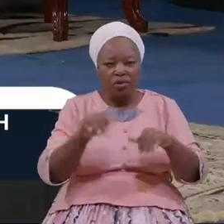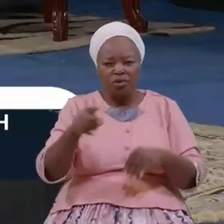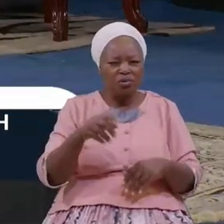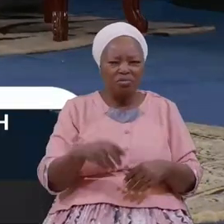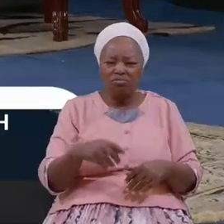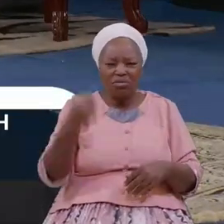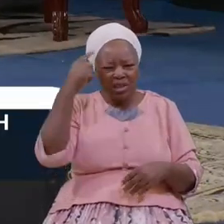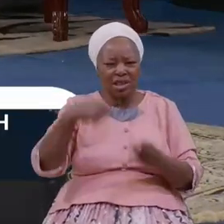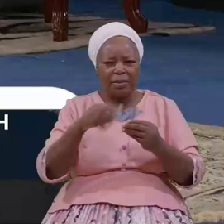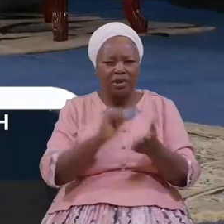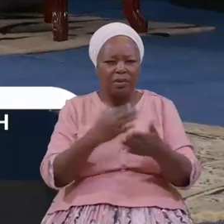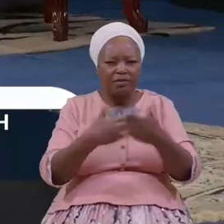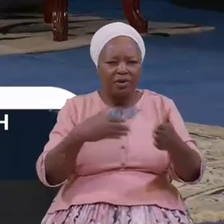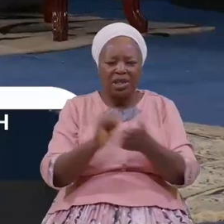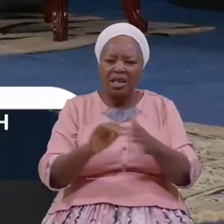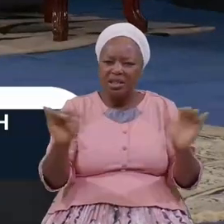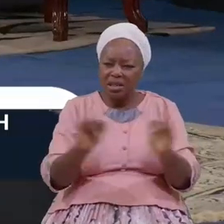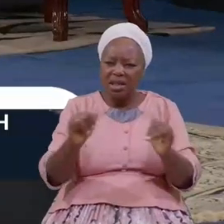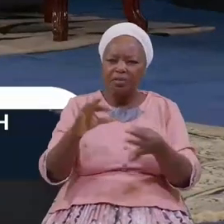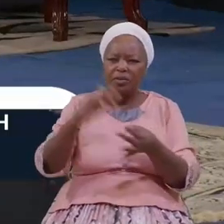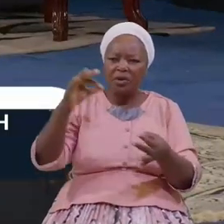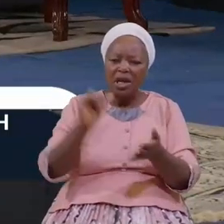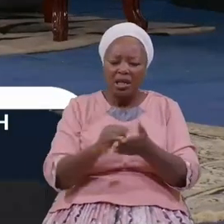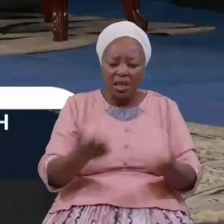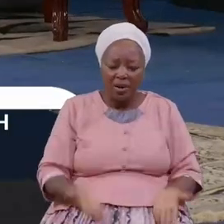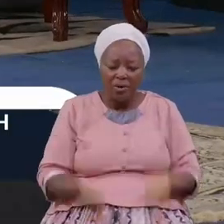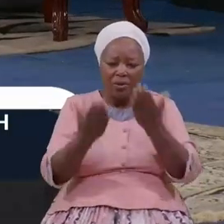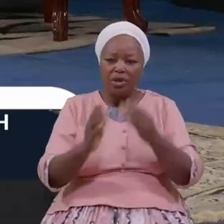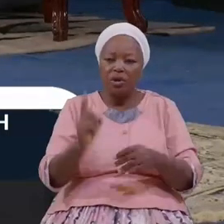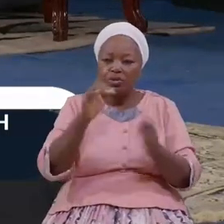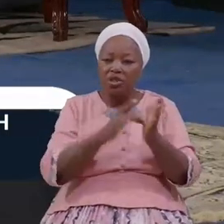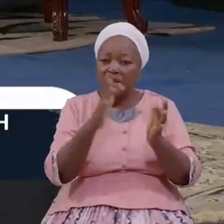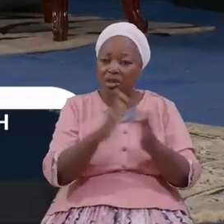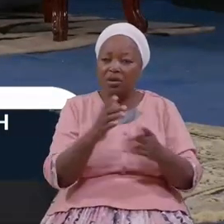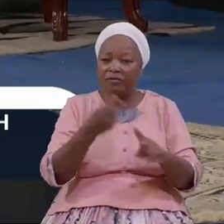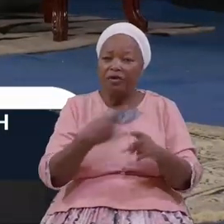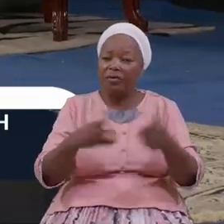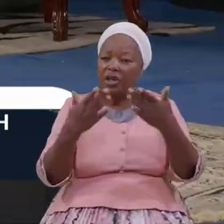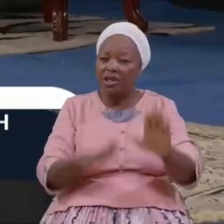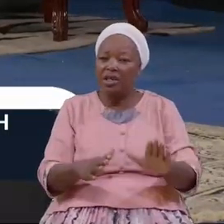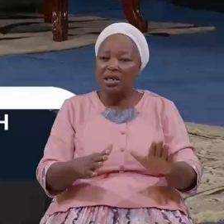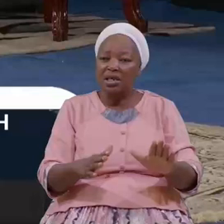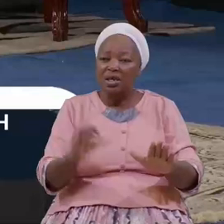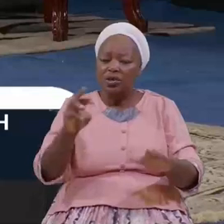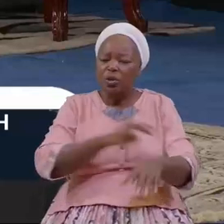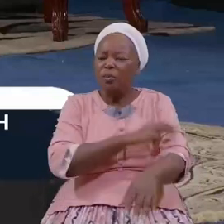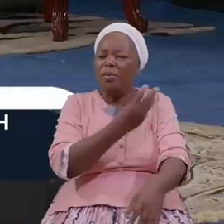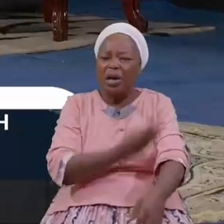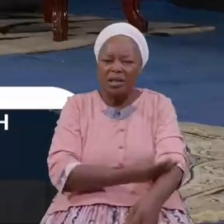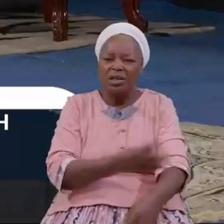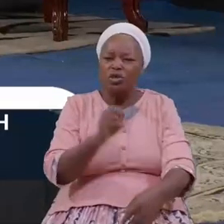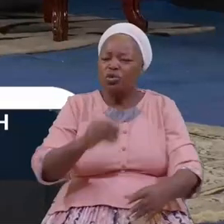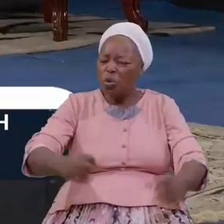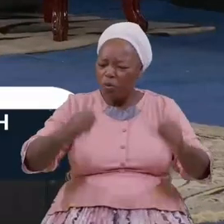jamais pensé à cela? Le même Esprit qui a ressuscité Jésus des morts, si puissant,